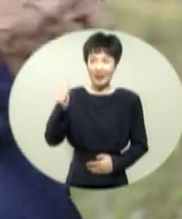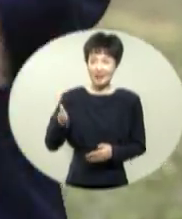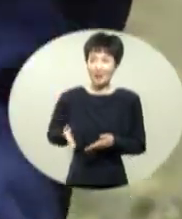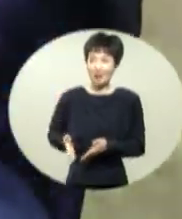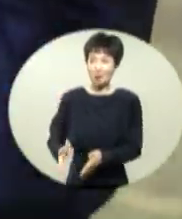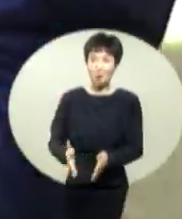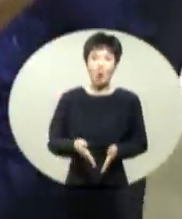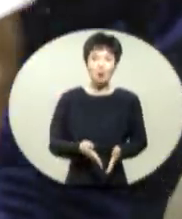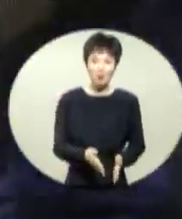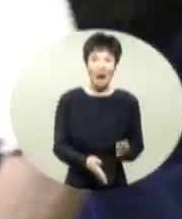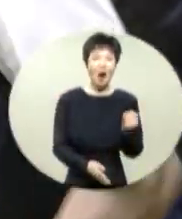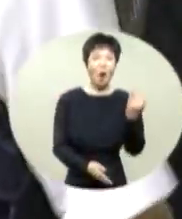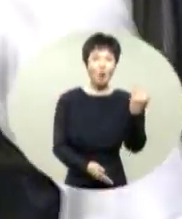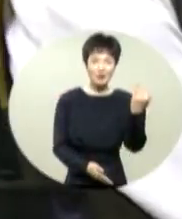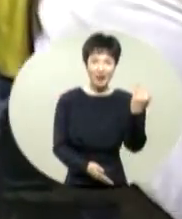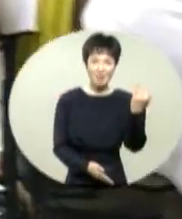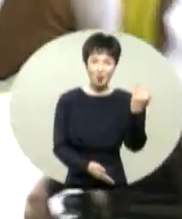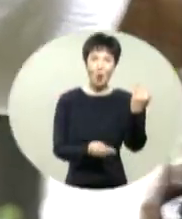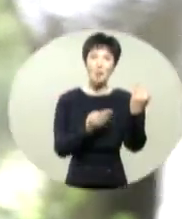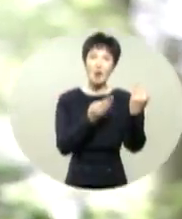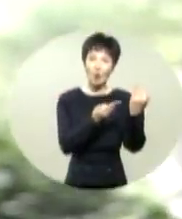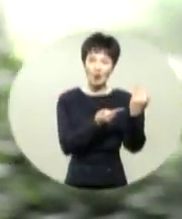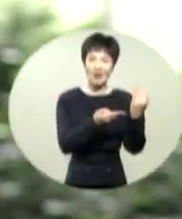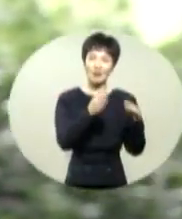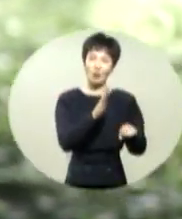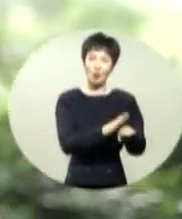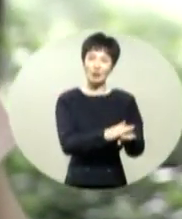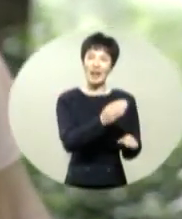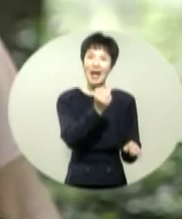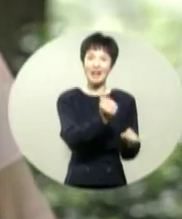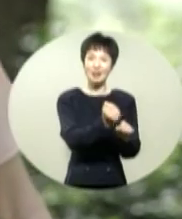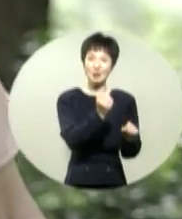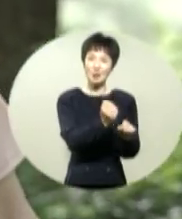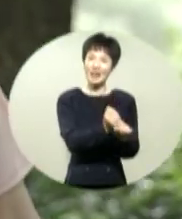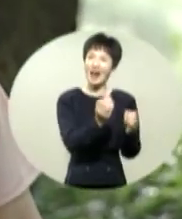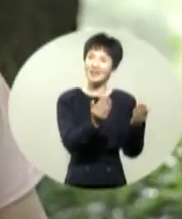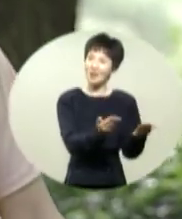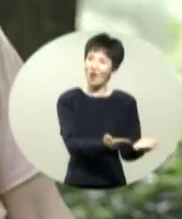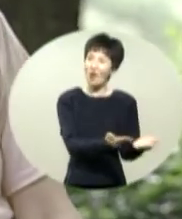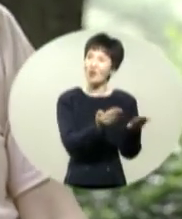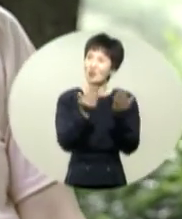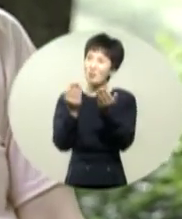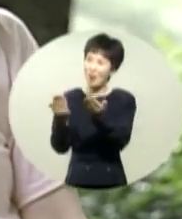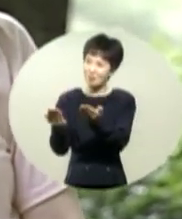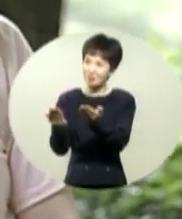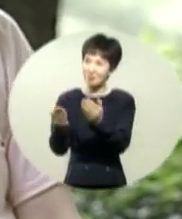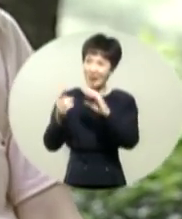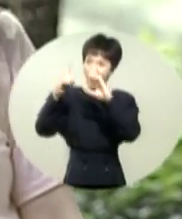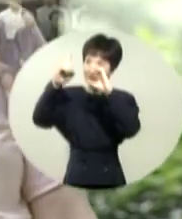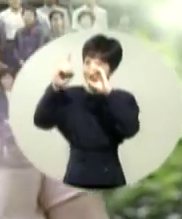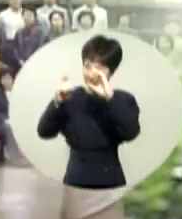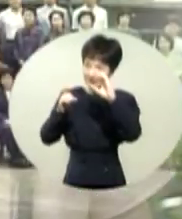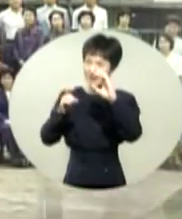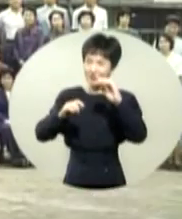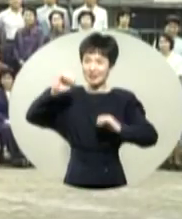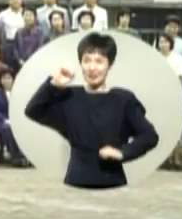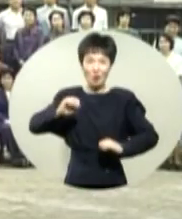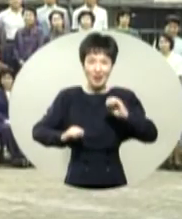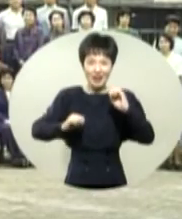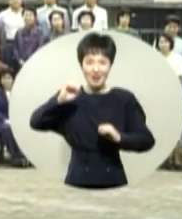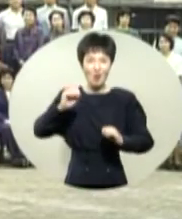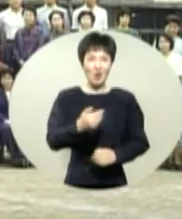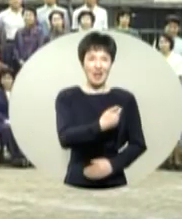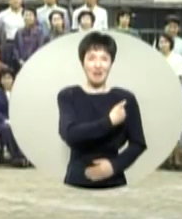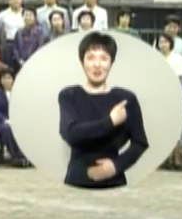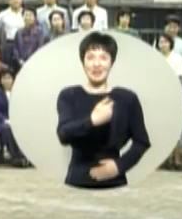高柳さんのズボンは奥さんの美代子さんの特製手作り愛情ズボン。これならどんな格好で写真を写しても大